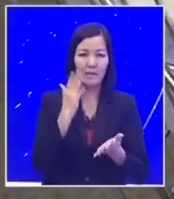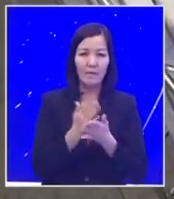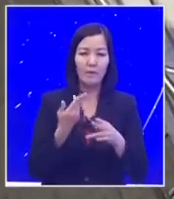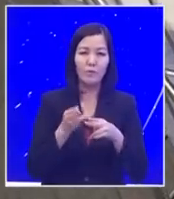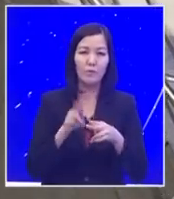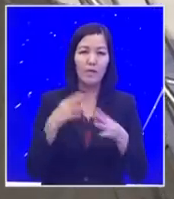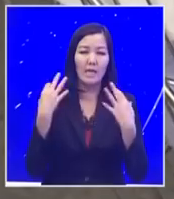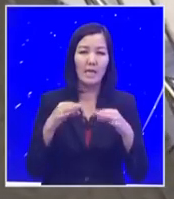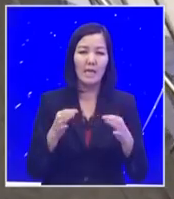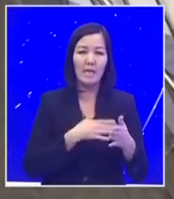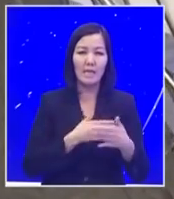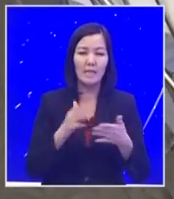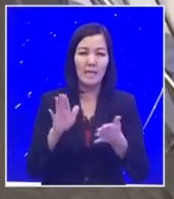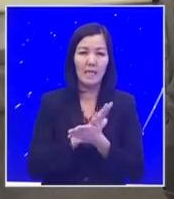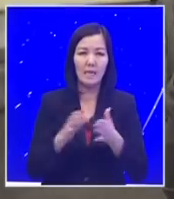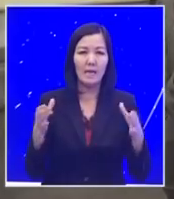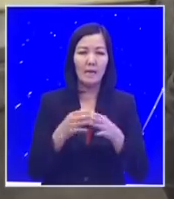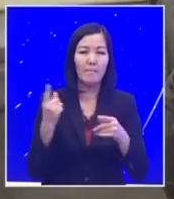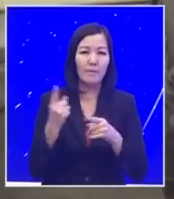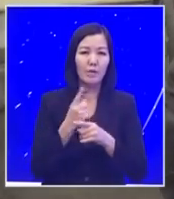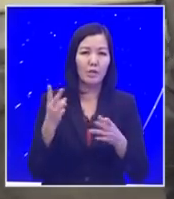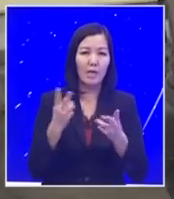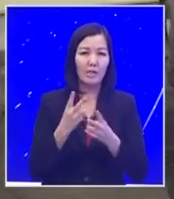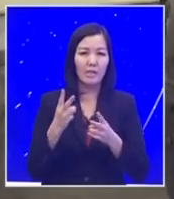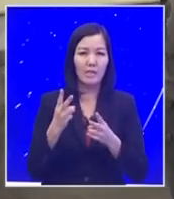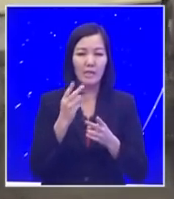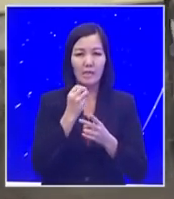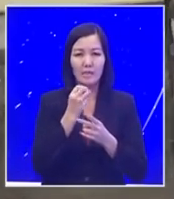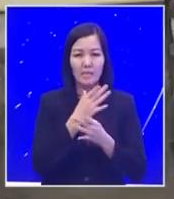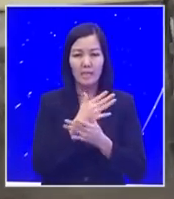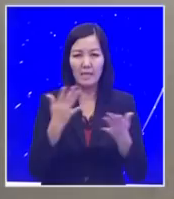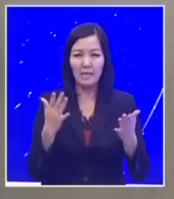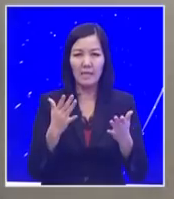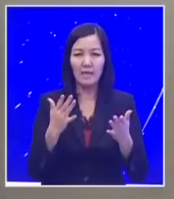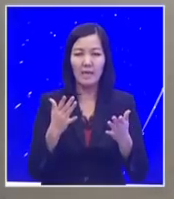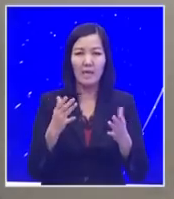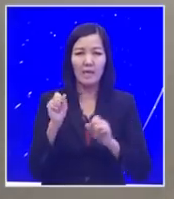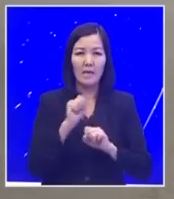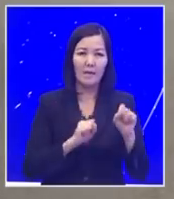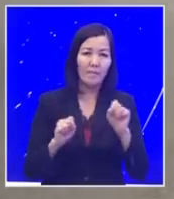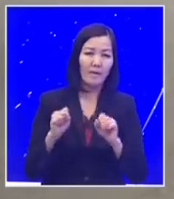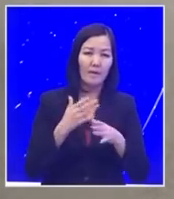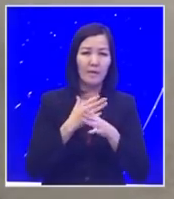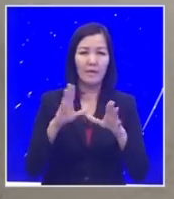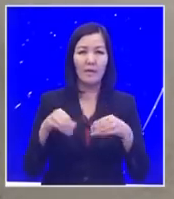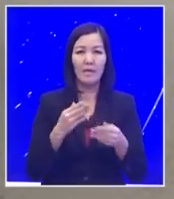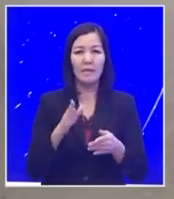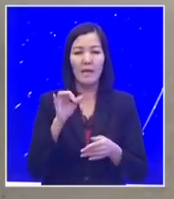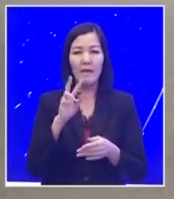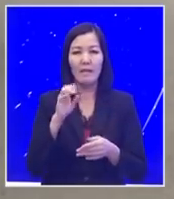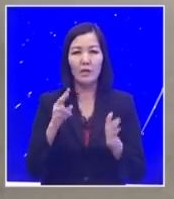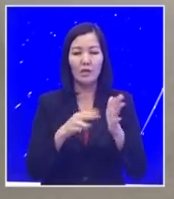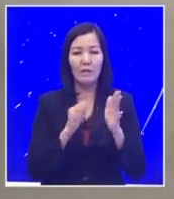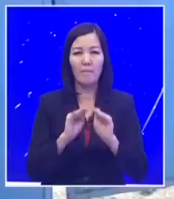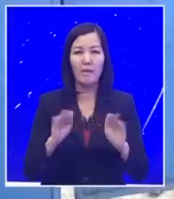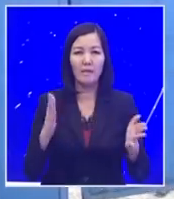азық түрлері бар. Сондай-ақ еріктілер бірінші қажеттіліктегі заттармен де қамтамасыз етті. Әлеуметтік көмек алғанның бірі Анар Жетібаева.